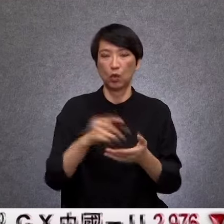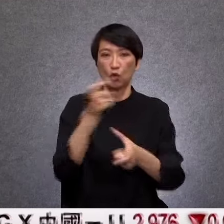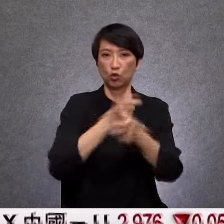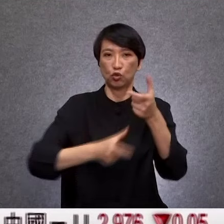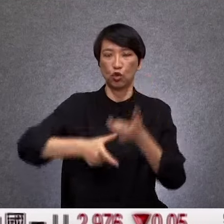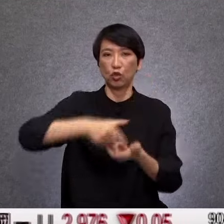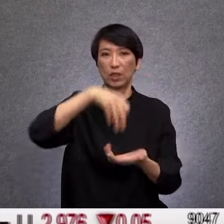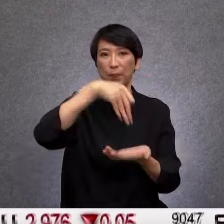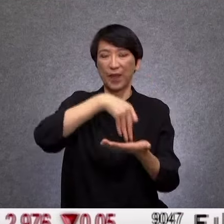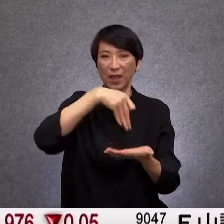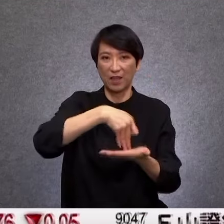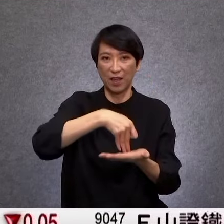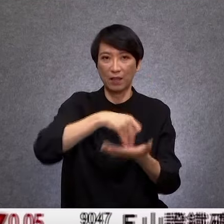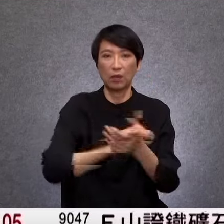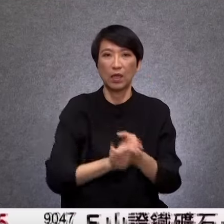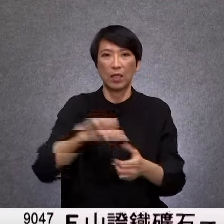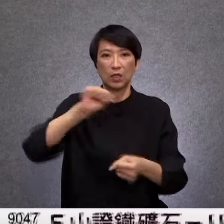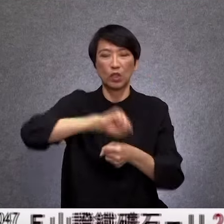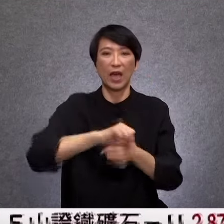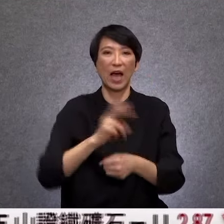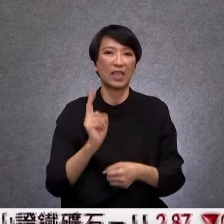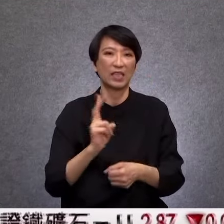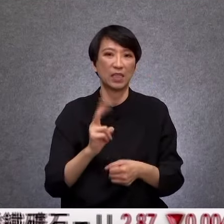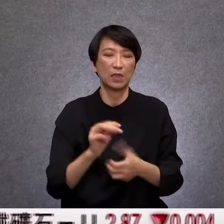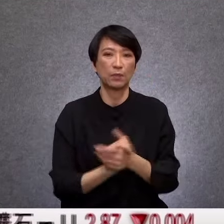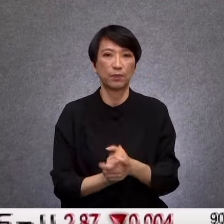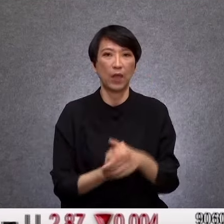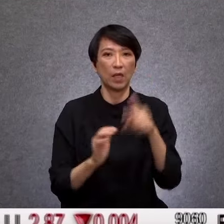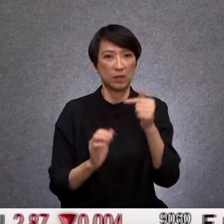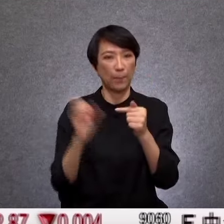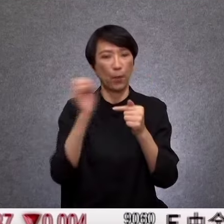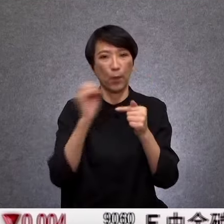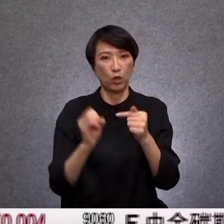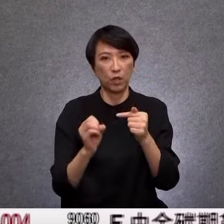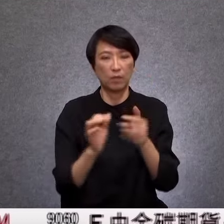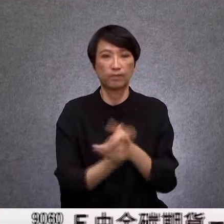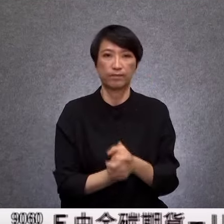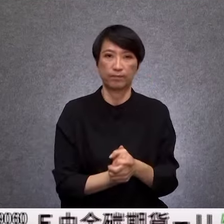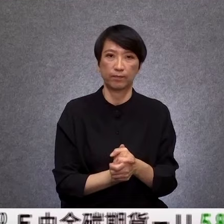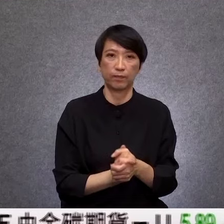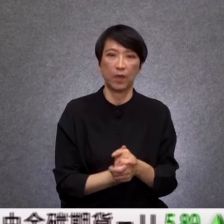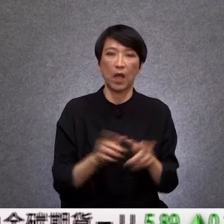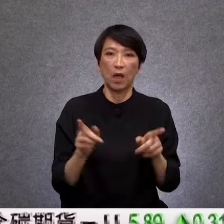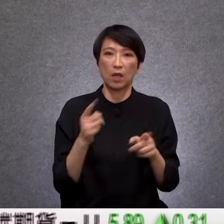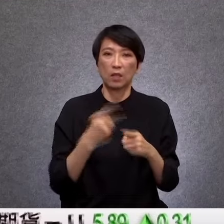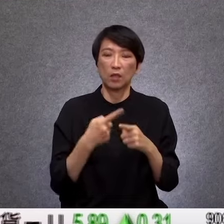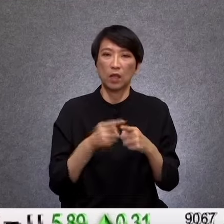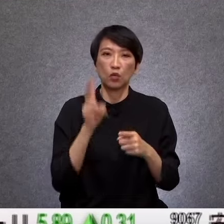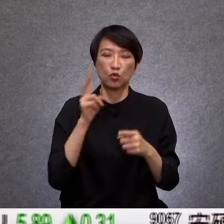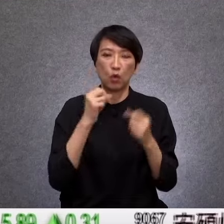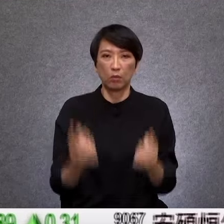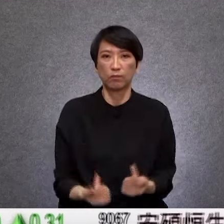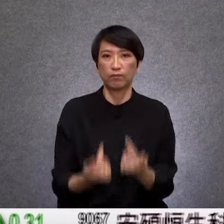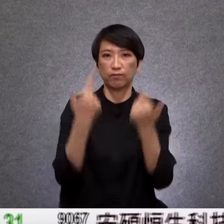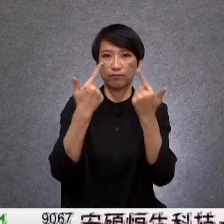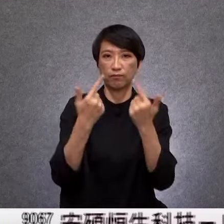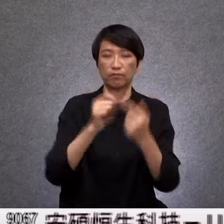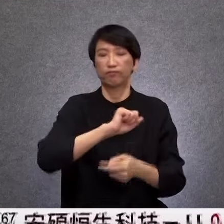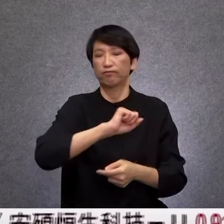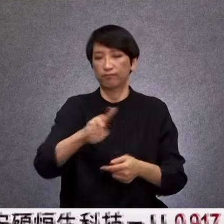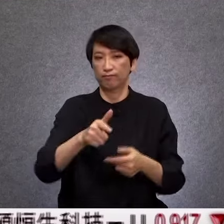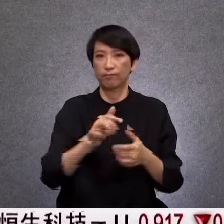如1994年到而家商業登記，我哋今次咧都係加200蚊，10%。咁同期裡面，其